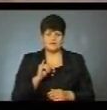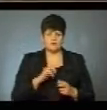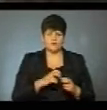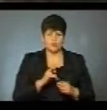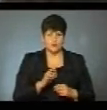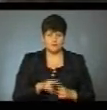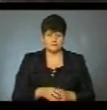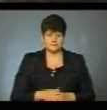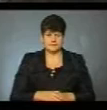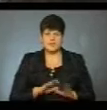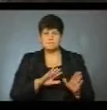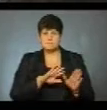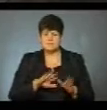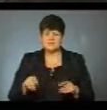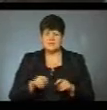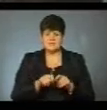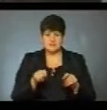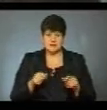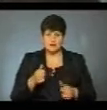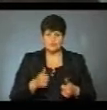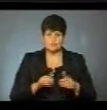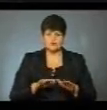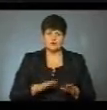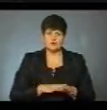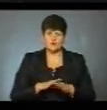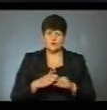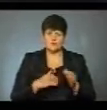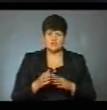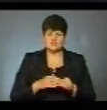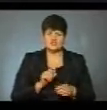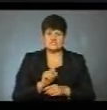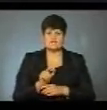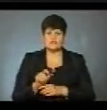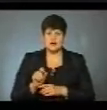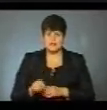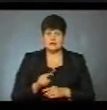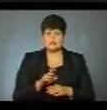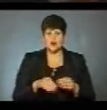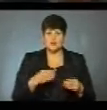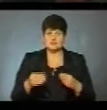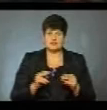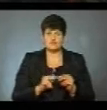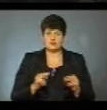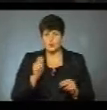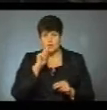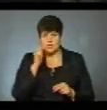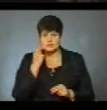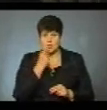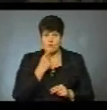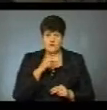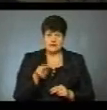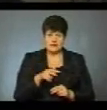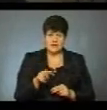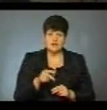Франком. Після відкриття конкурсу учні виконують практичні завдання. Їх роздає вчителька української мови та